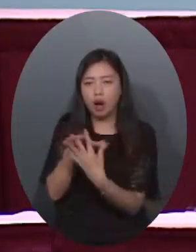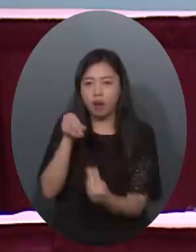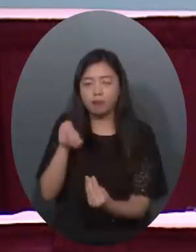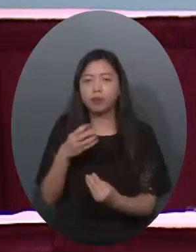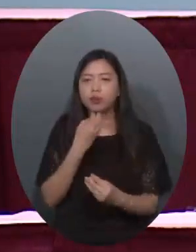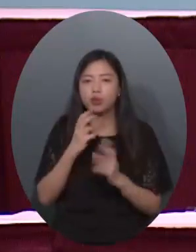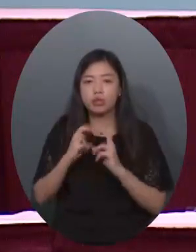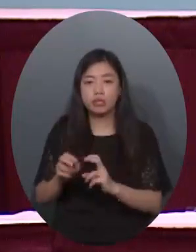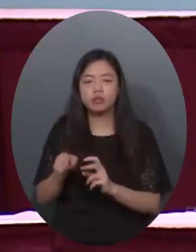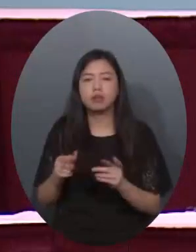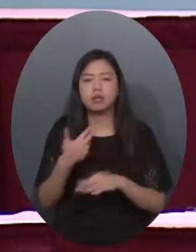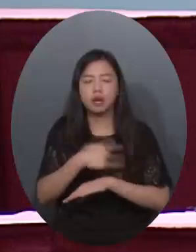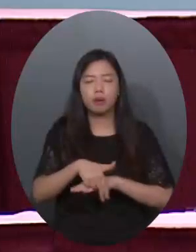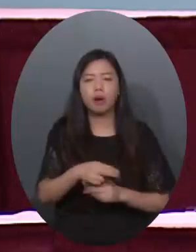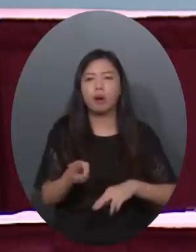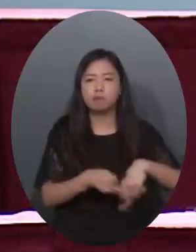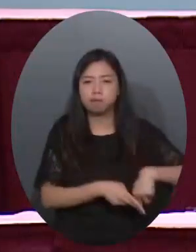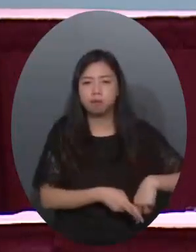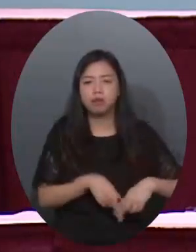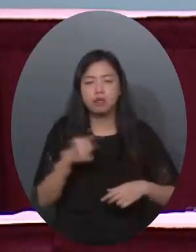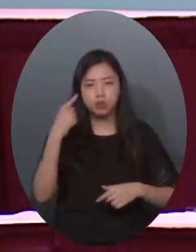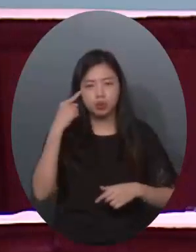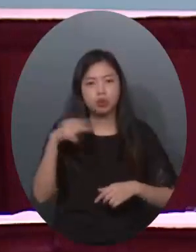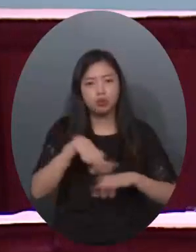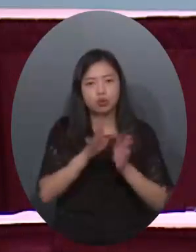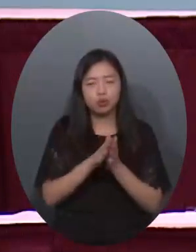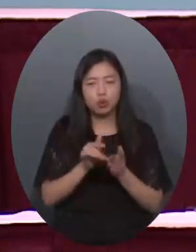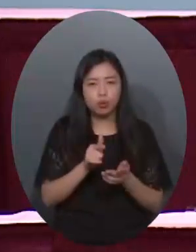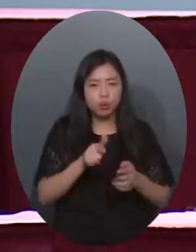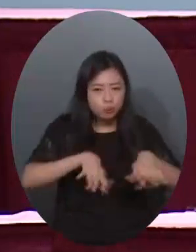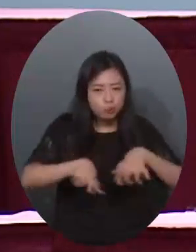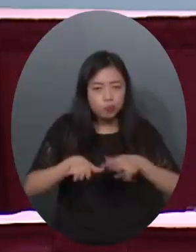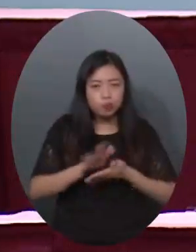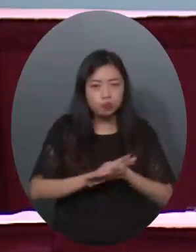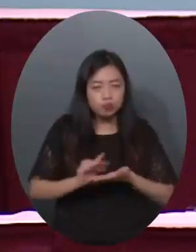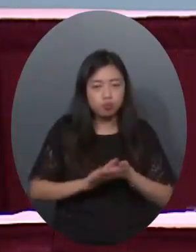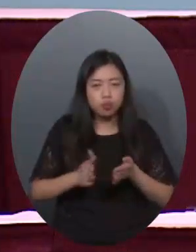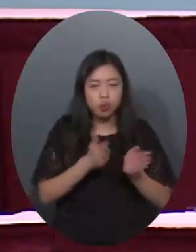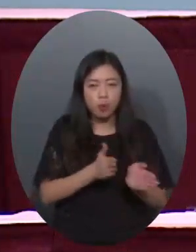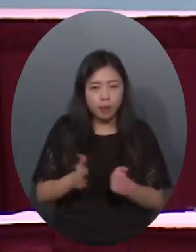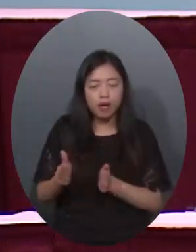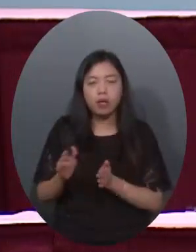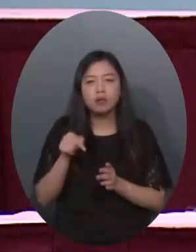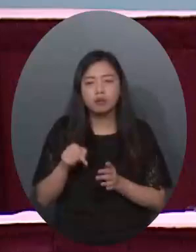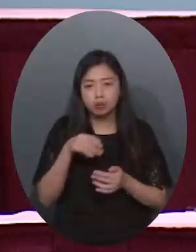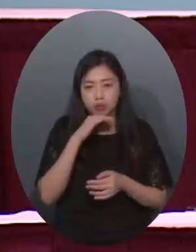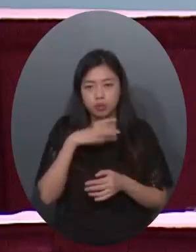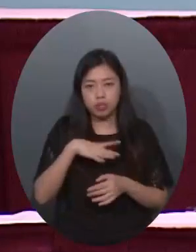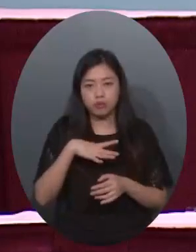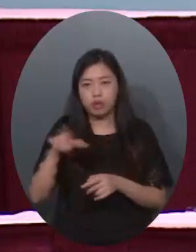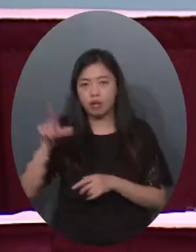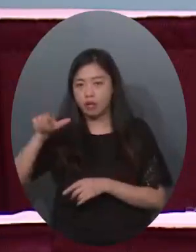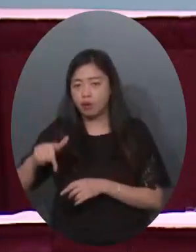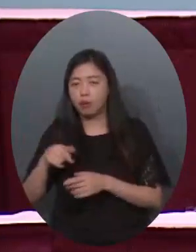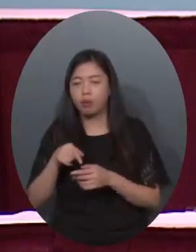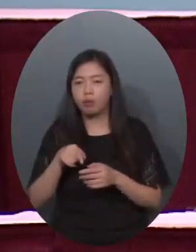妥善處理系統重複設定行車路線的狀況。有關狀況並不涉及行車安